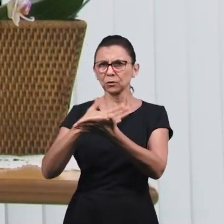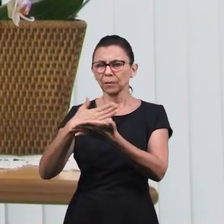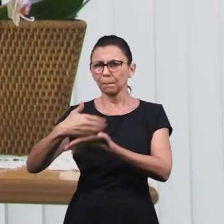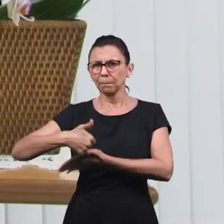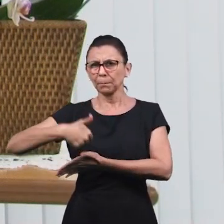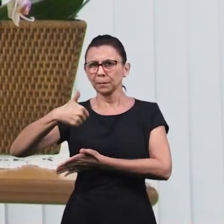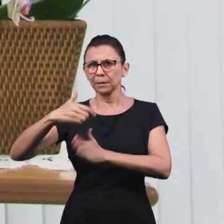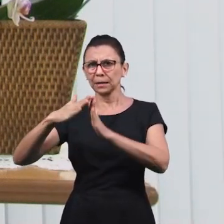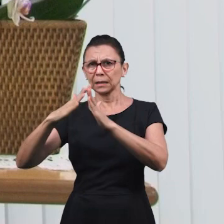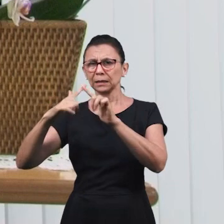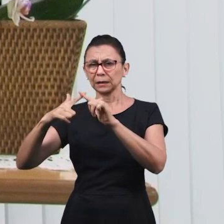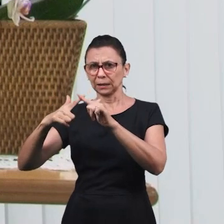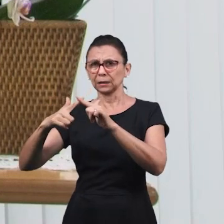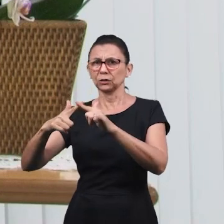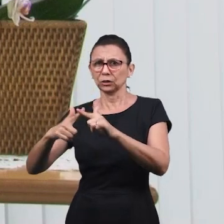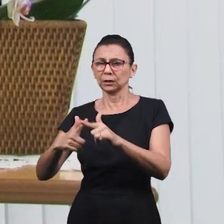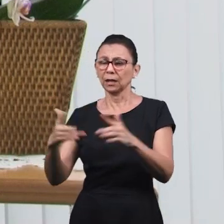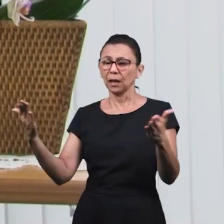L'Église